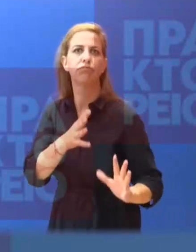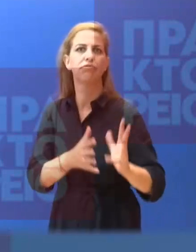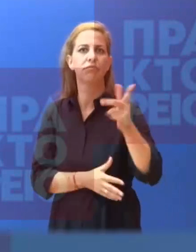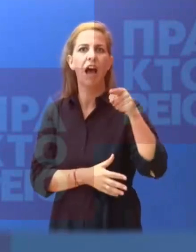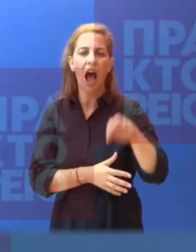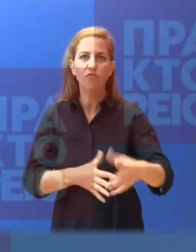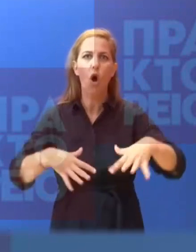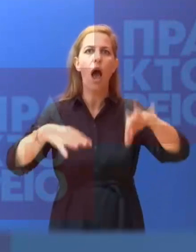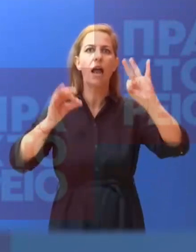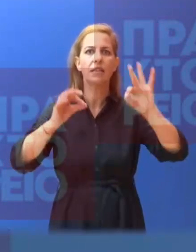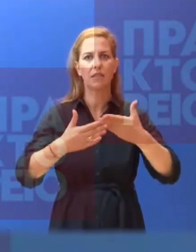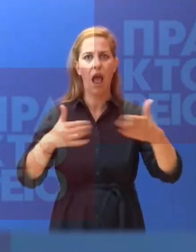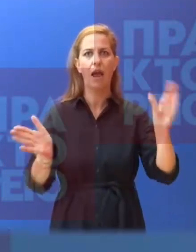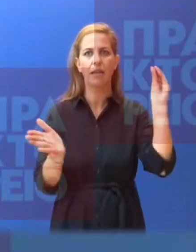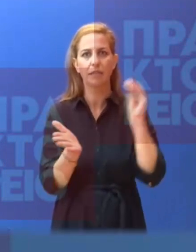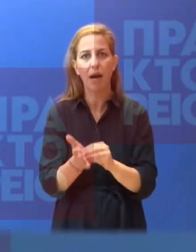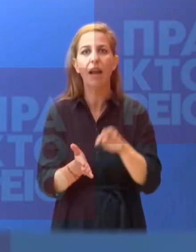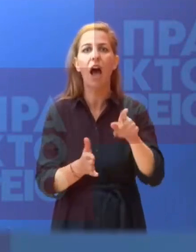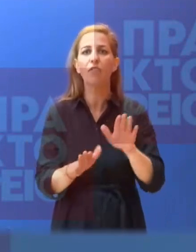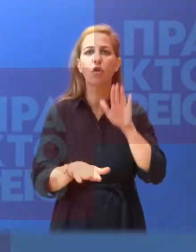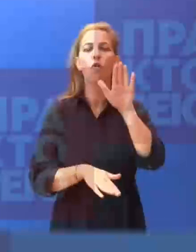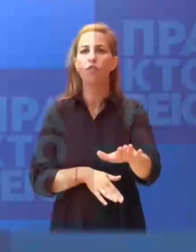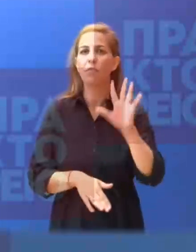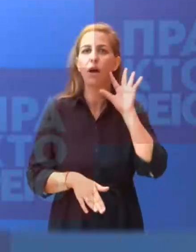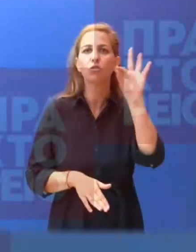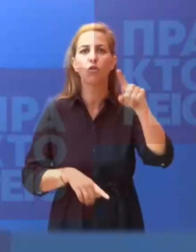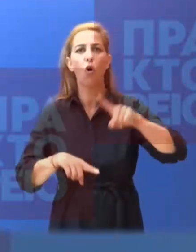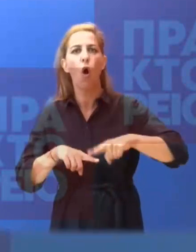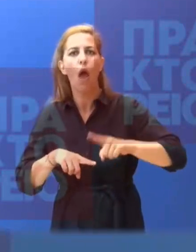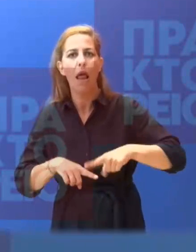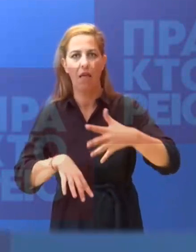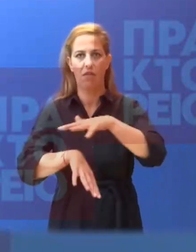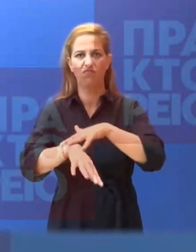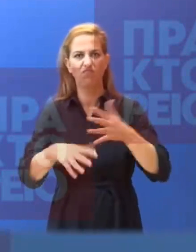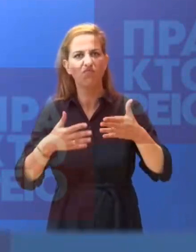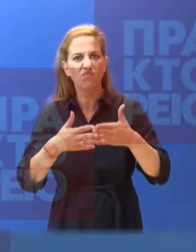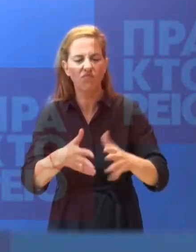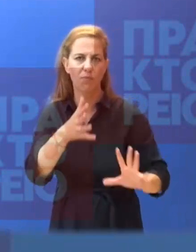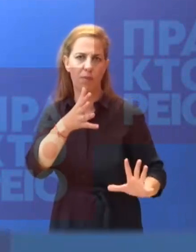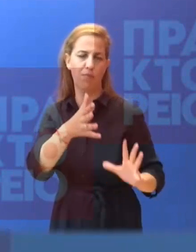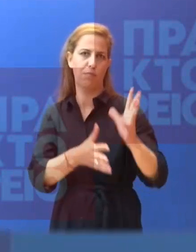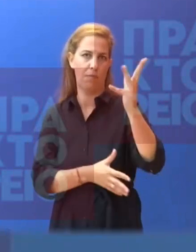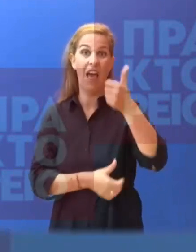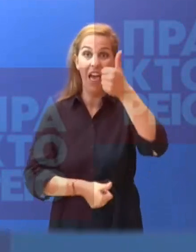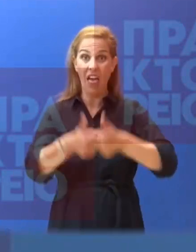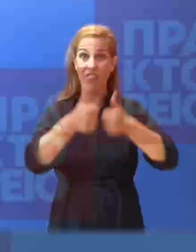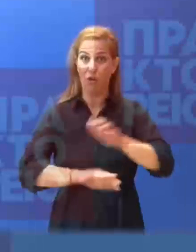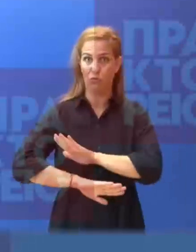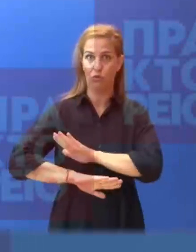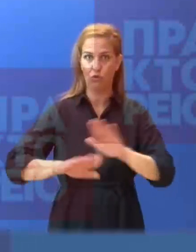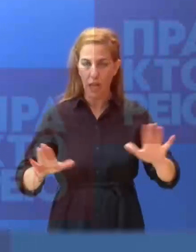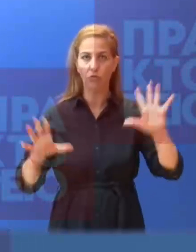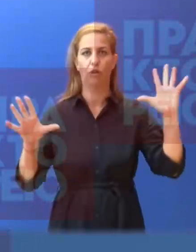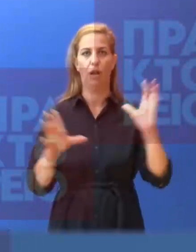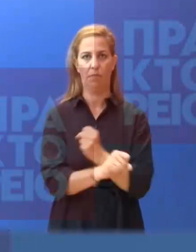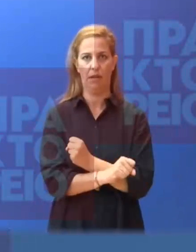ξαναπιάνουν δουλειά και γίνεται ένα ακόμα βήμα για την αναγέννηση της ελληνικής ναυπηγικής βιομηχανίας. Η διαγωνιστική διαδικασία ολοκληρώθηκε με